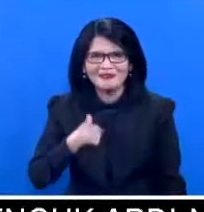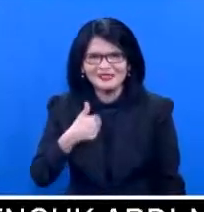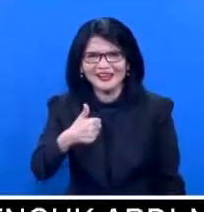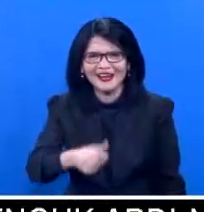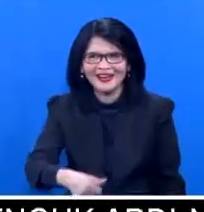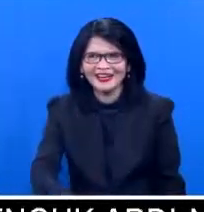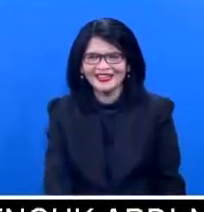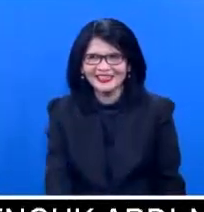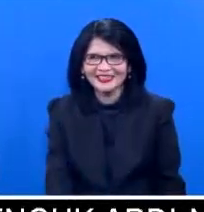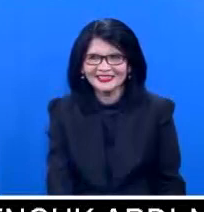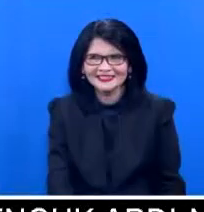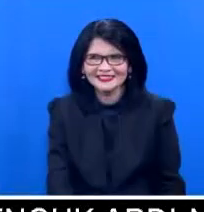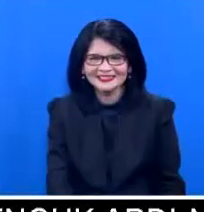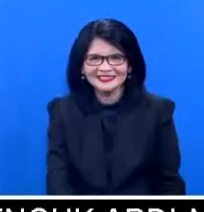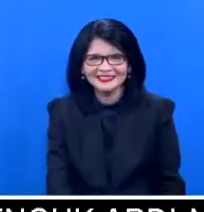Aduh.